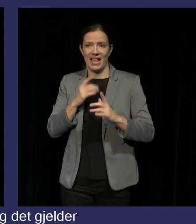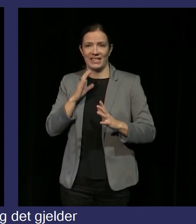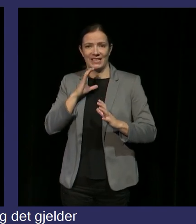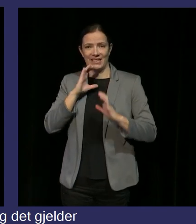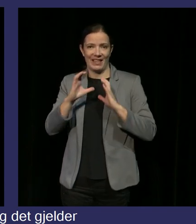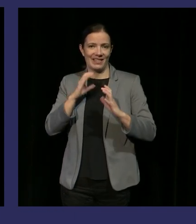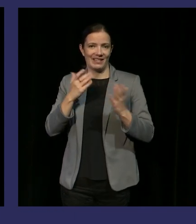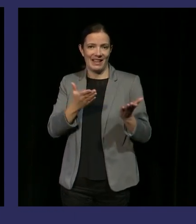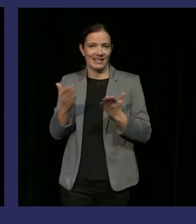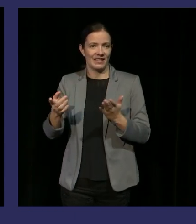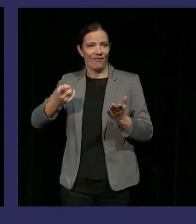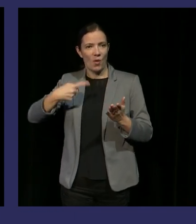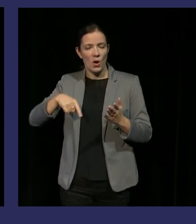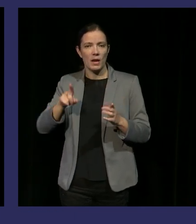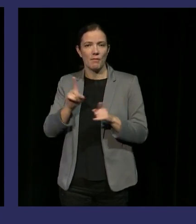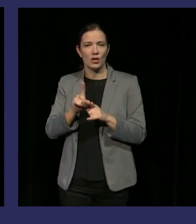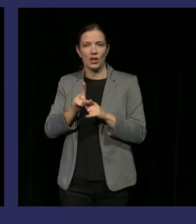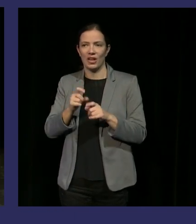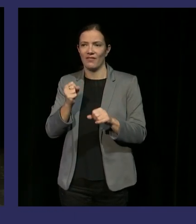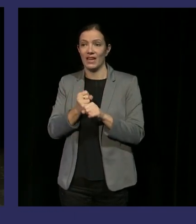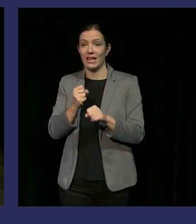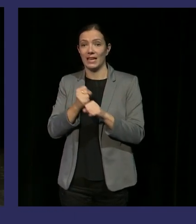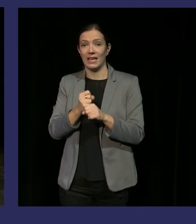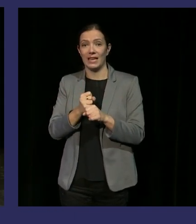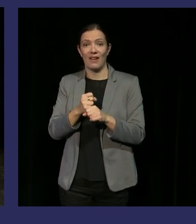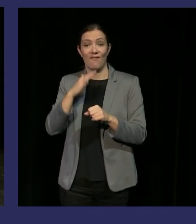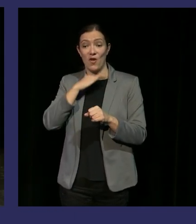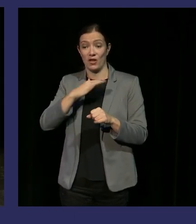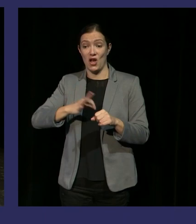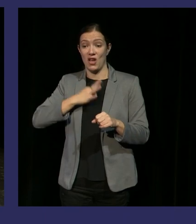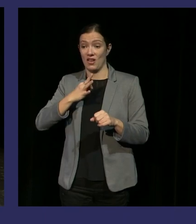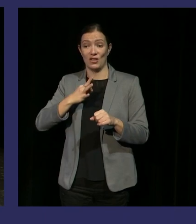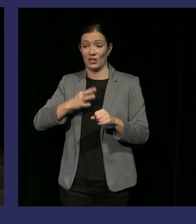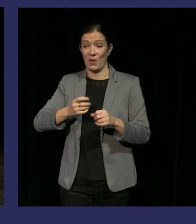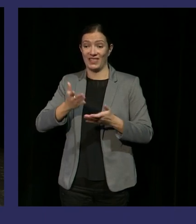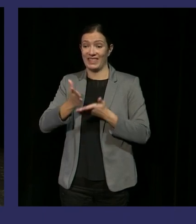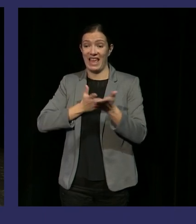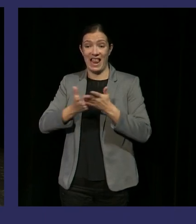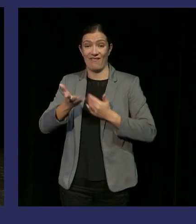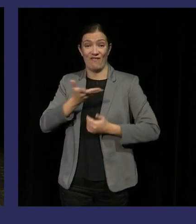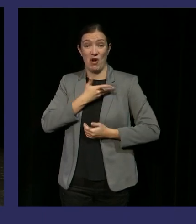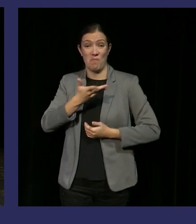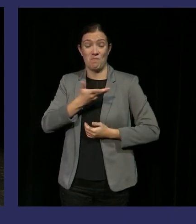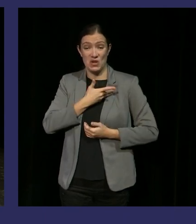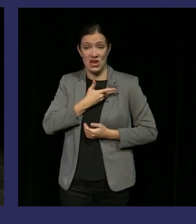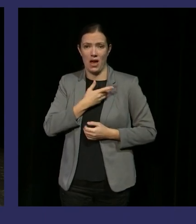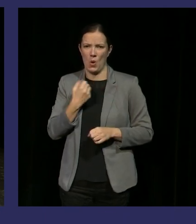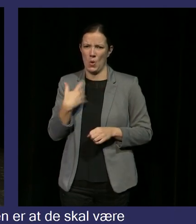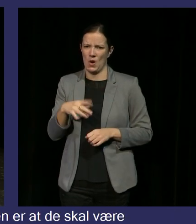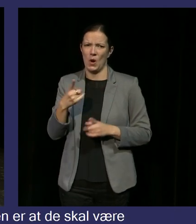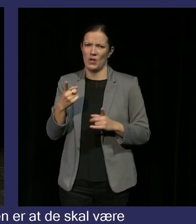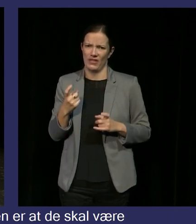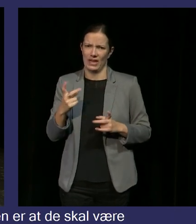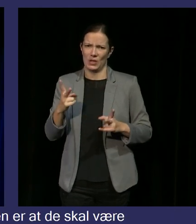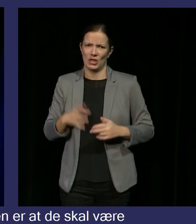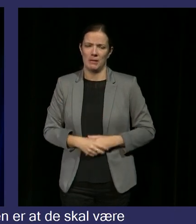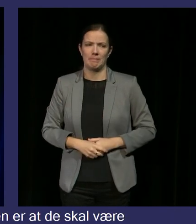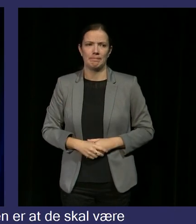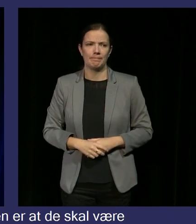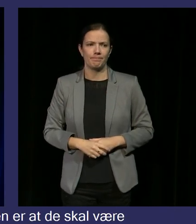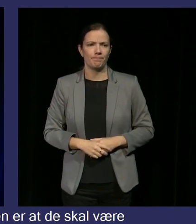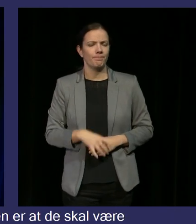Altså det renner over av villighet til å dele for mye, egentlig. Okay, ja, det utfordring i seg selv. Ja. Ja,